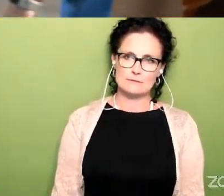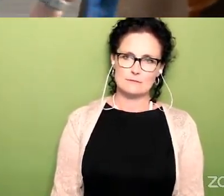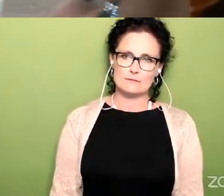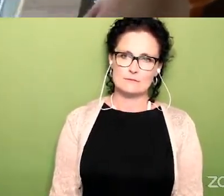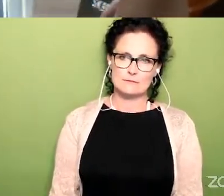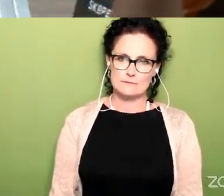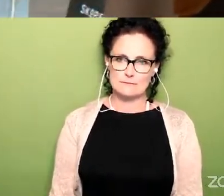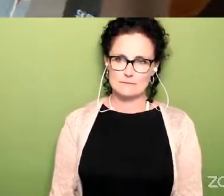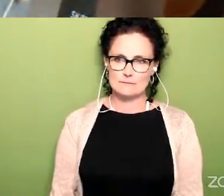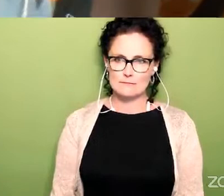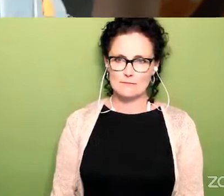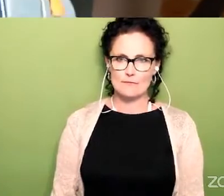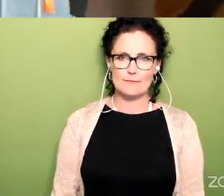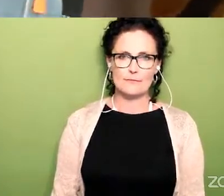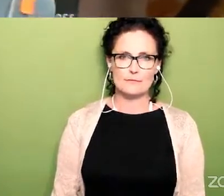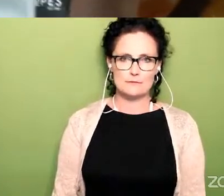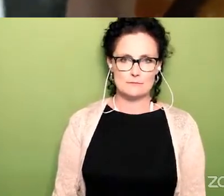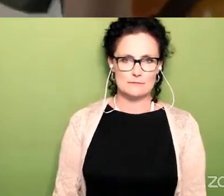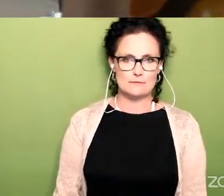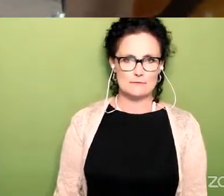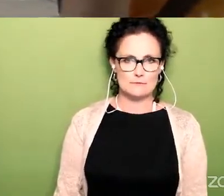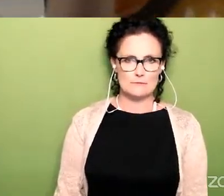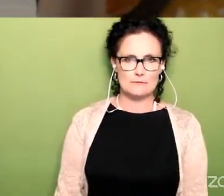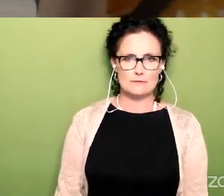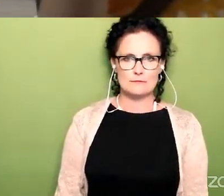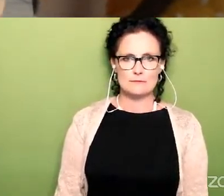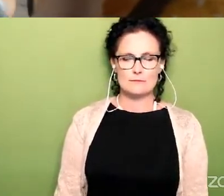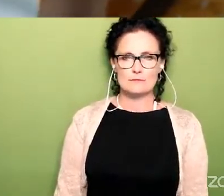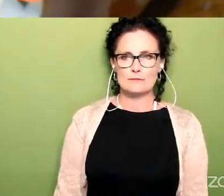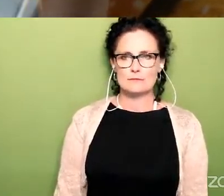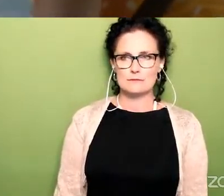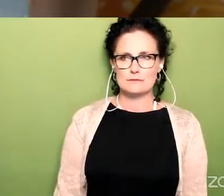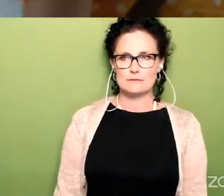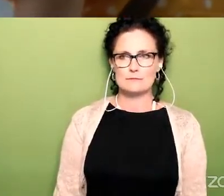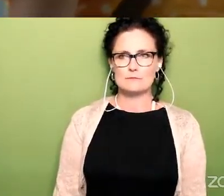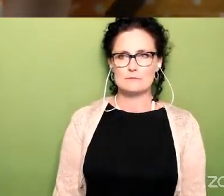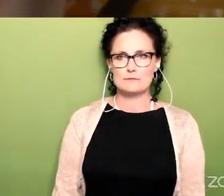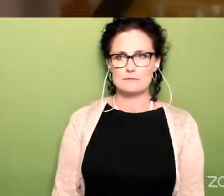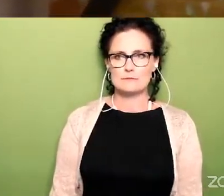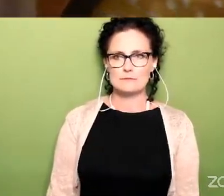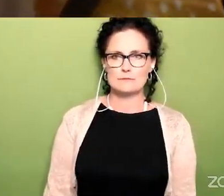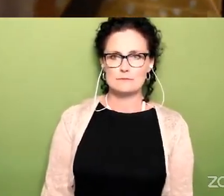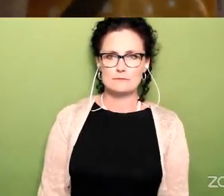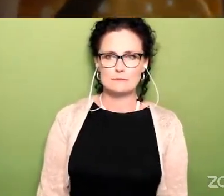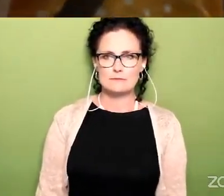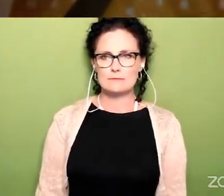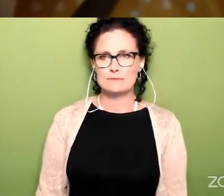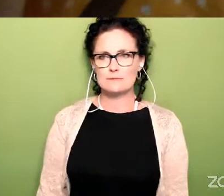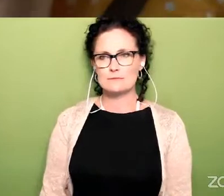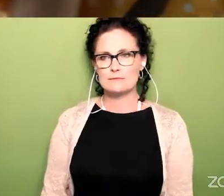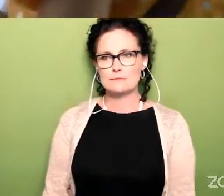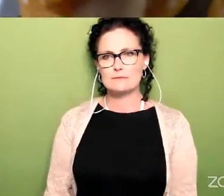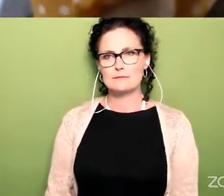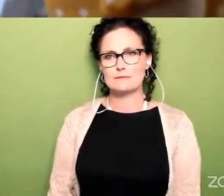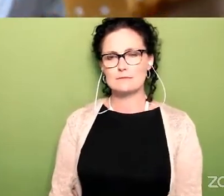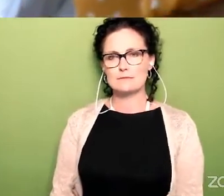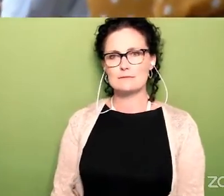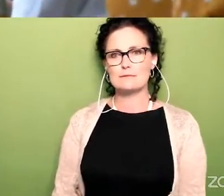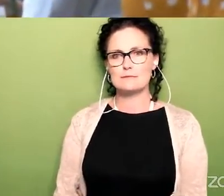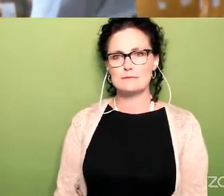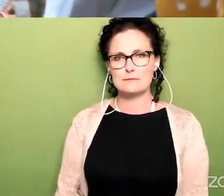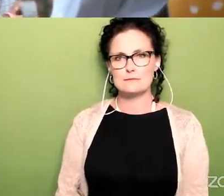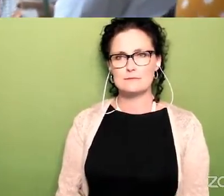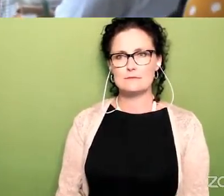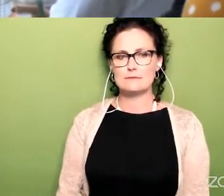जलन को इस मोहब्बत के चलन को जो भी हो जाए कि अब तो सर बांधा है